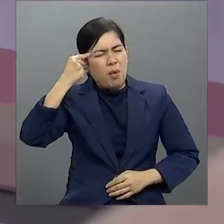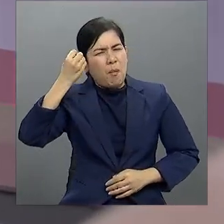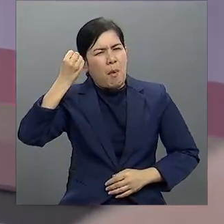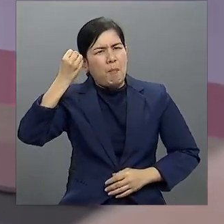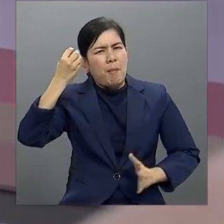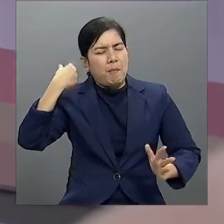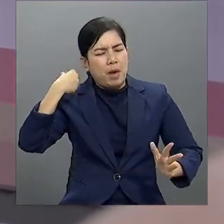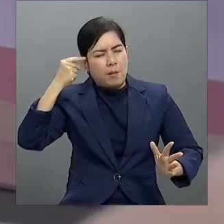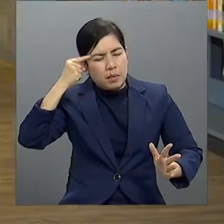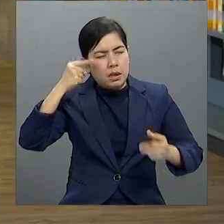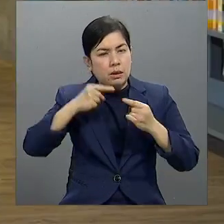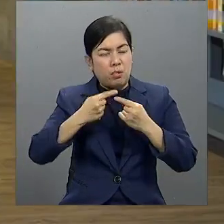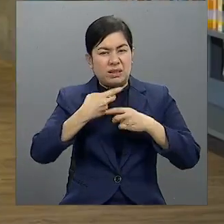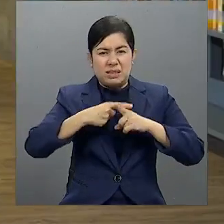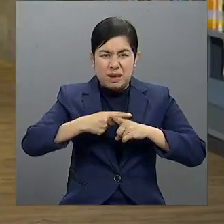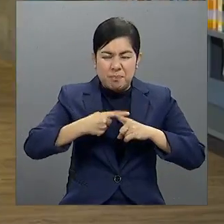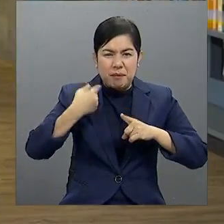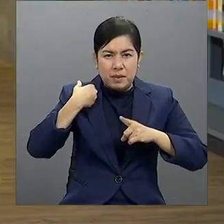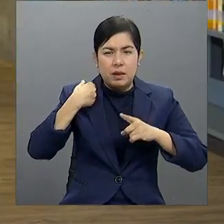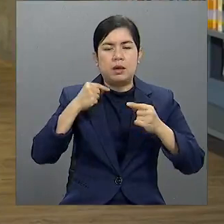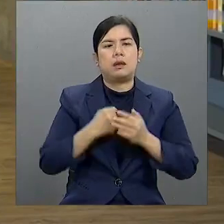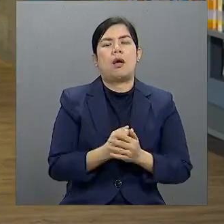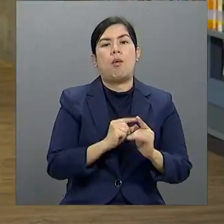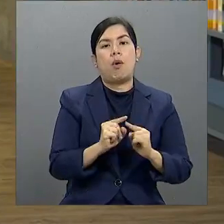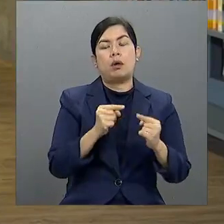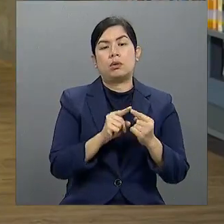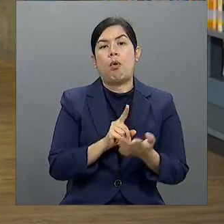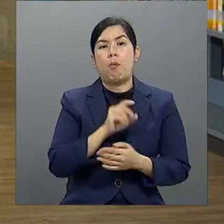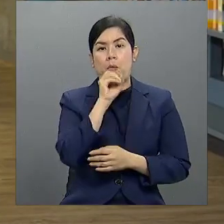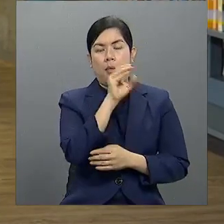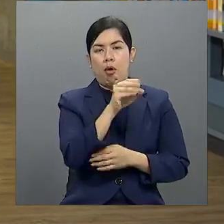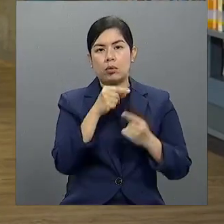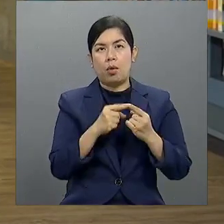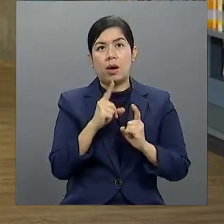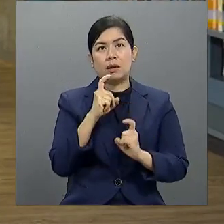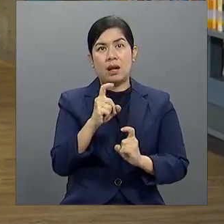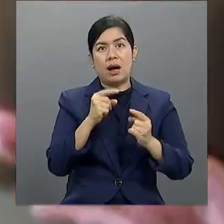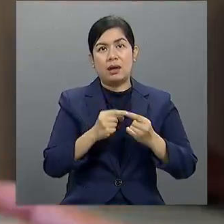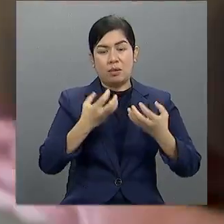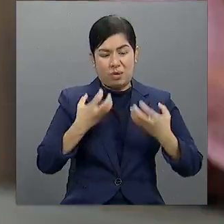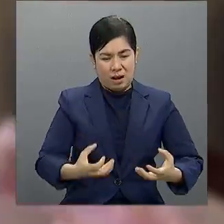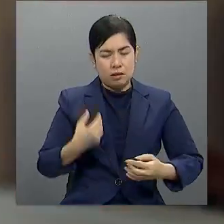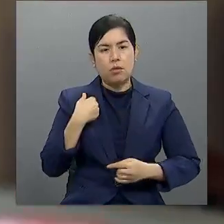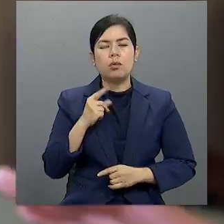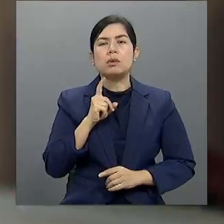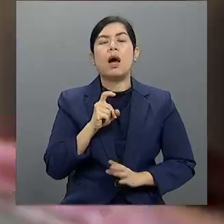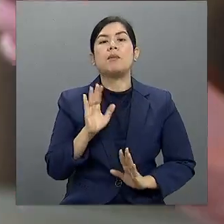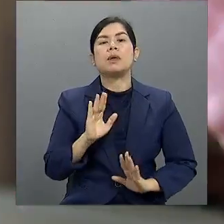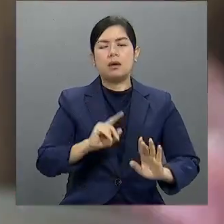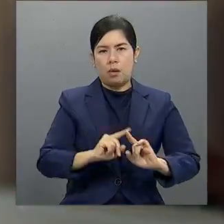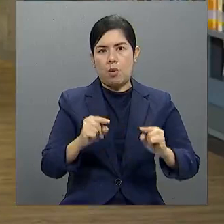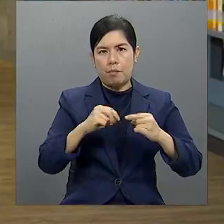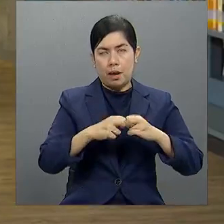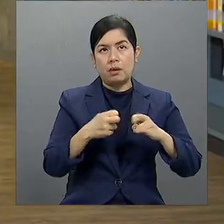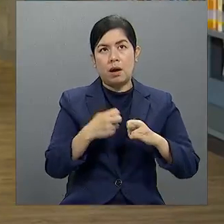ได้ อ๋อคือจริงๆแล้วมันก็ไม่ได้อันตรายถึงขั้นแบบโอ้โหจะพรากชีวิตเราหรือทำให้เกิดอะไรไม่ดีกับร่างกายเราขนาดนั้นแต่มันจะสะสมจนกลาย